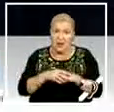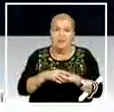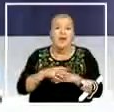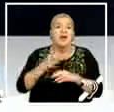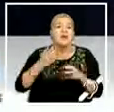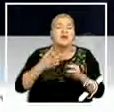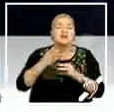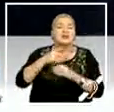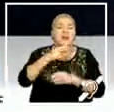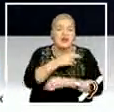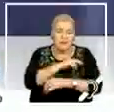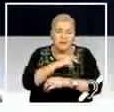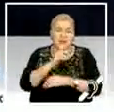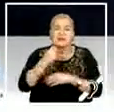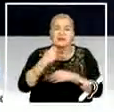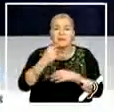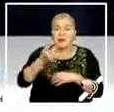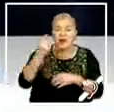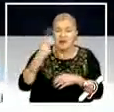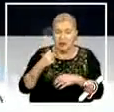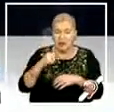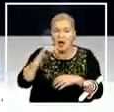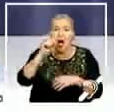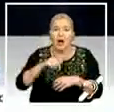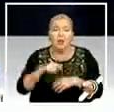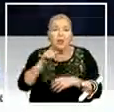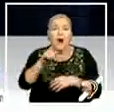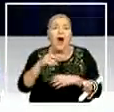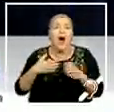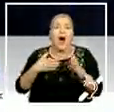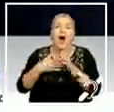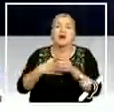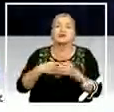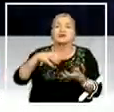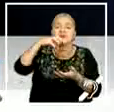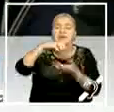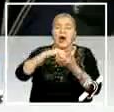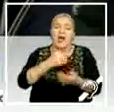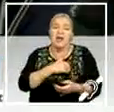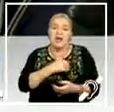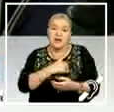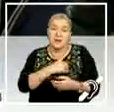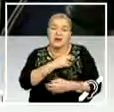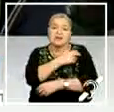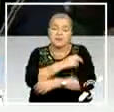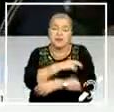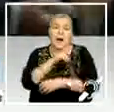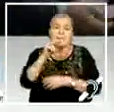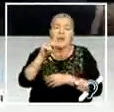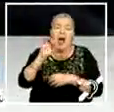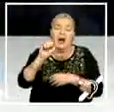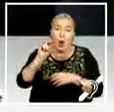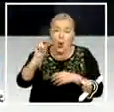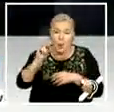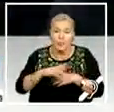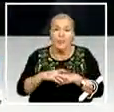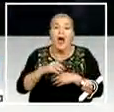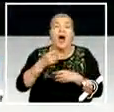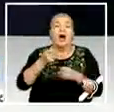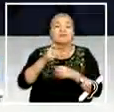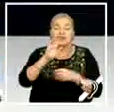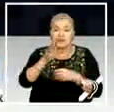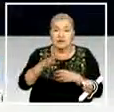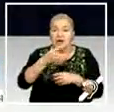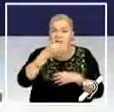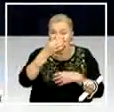din spital săptămâna trecută. Acum Silvio Berlusconi este internat la secția de cardiologie a spitalului milanez San Raffaele. Agenția ANSA, care